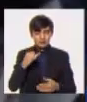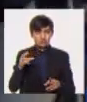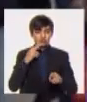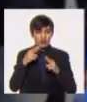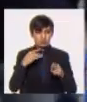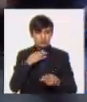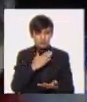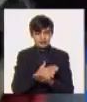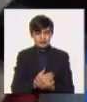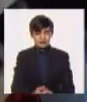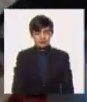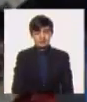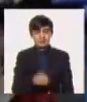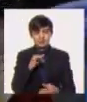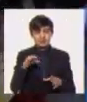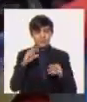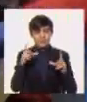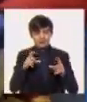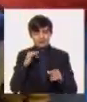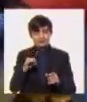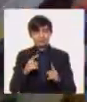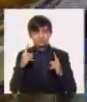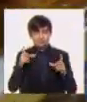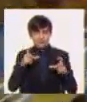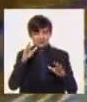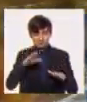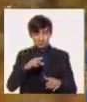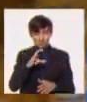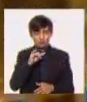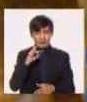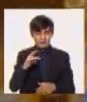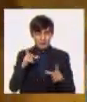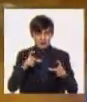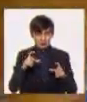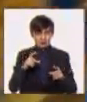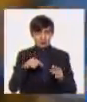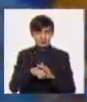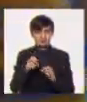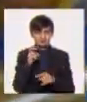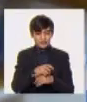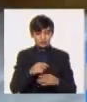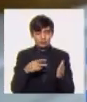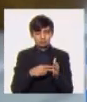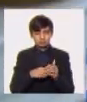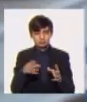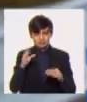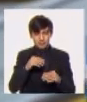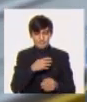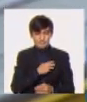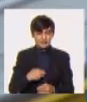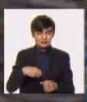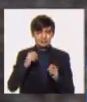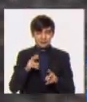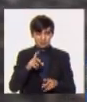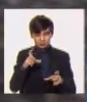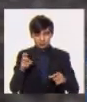түскен. Осыдан кейін дүкендер мен супермаркеттегі ең қажетті 9 тауардың шекті бағасына тексеріс жүргізген кәсіпкерлік бөлімінің